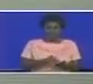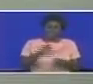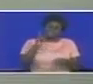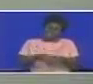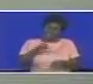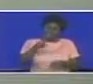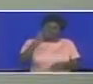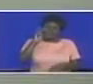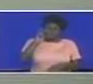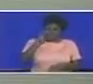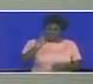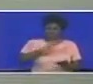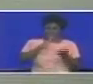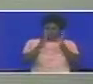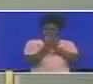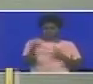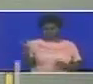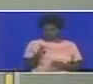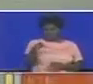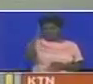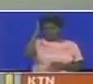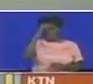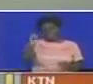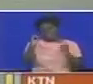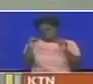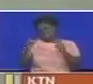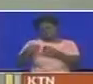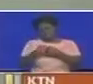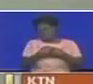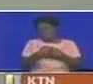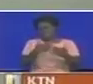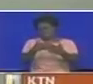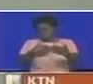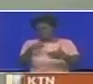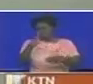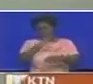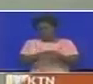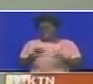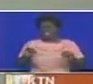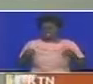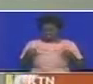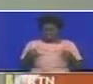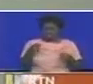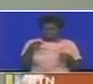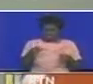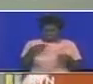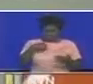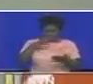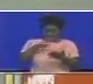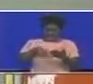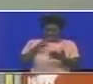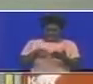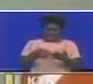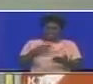Unapowaona mbele ya kamera ni vigumu kujua changamoto wanazopitia kabla ya kukuletea taarifa hizi ambazo ninakusomea. Kwetu